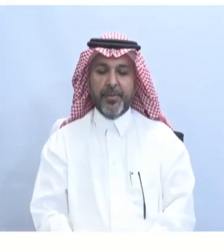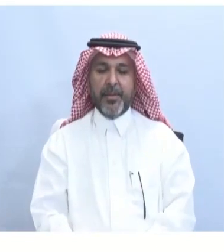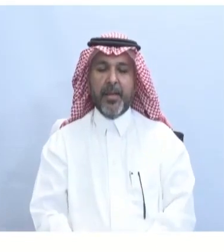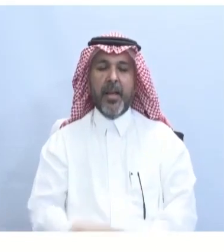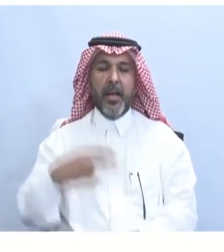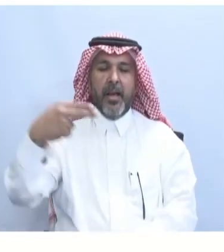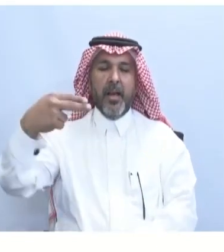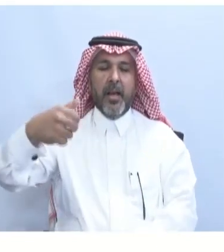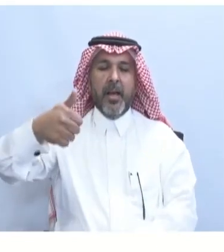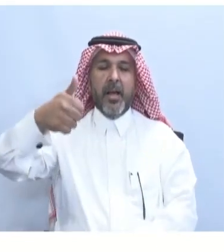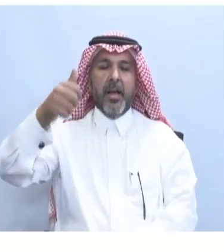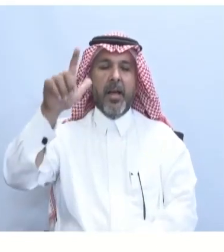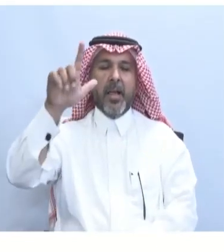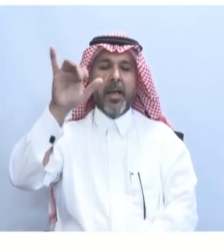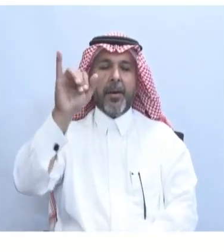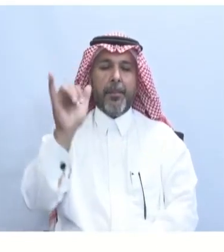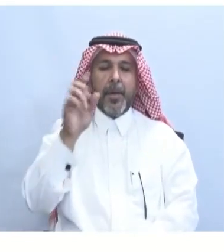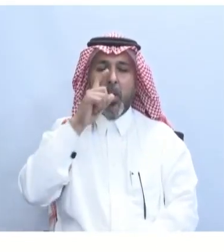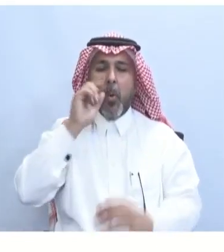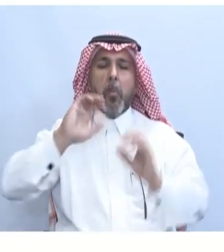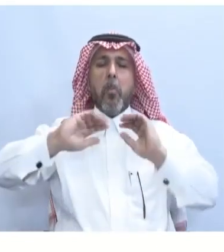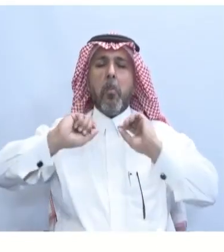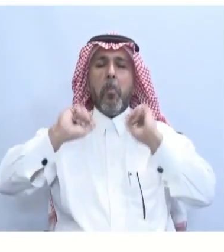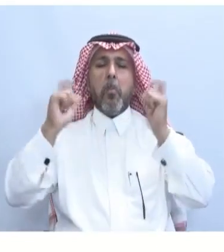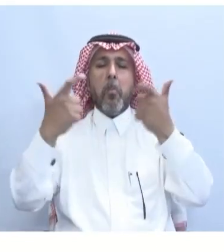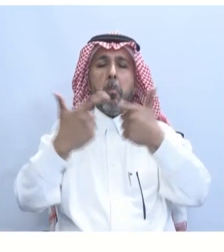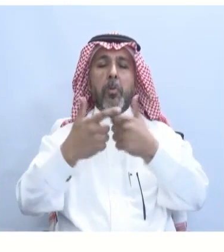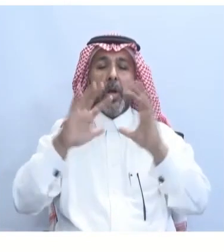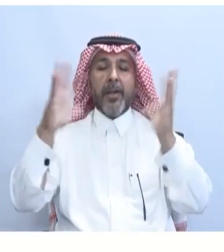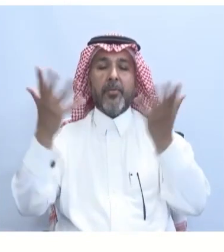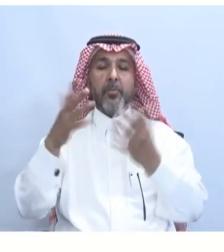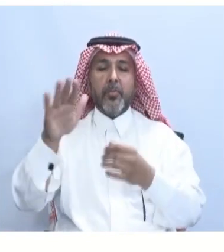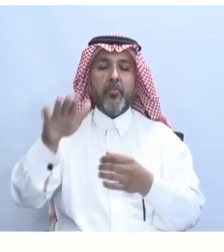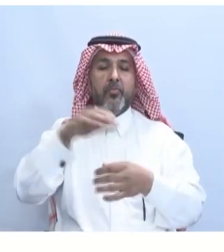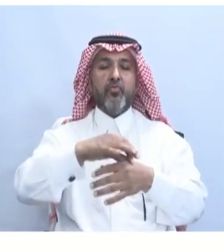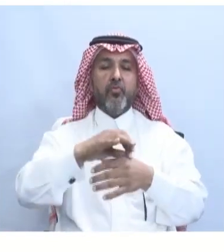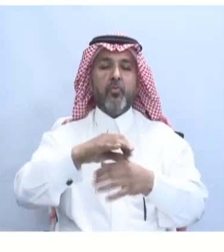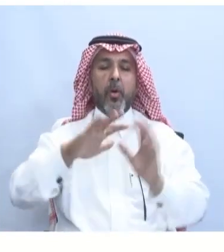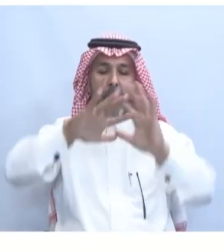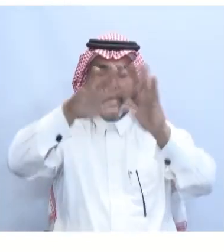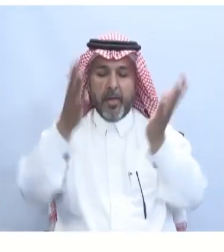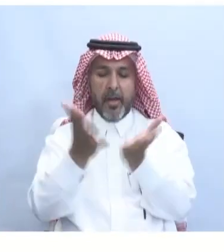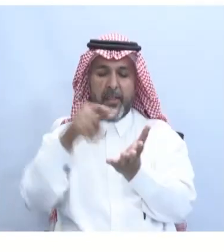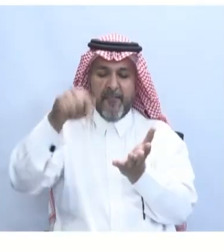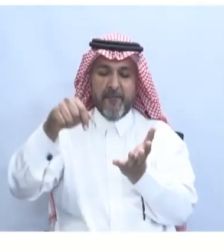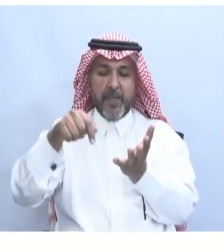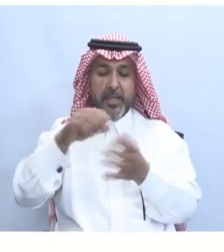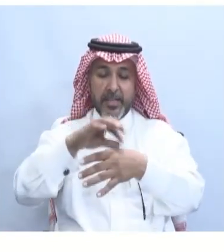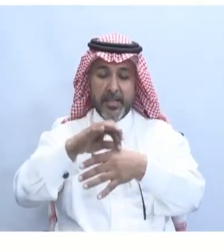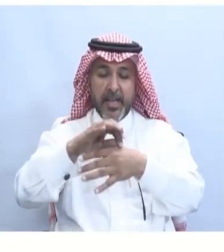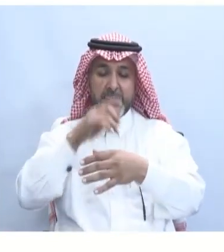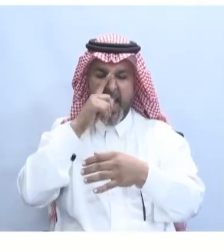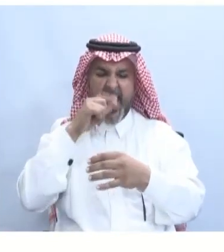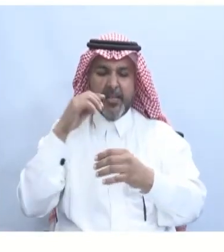عالميه فهي تشمل جميع او تشمل كل من يعيش على هذه الارض ايضا حضاره